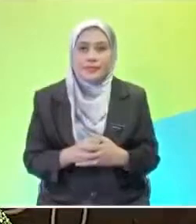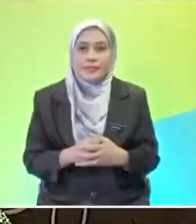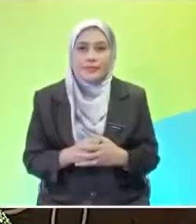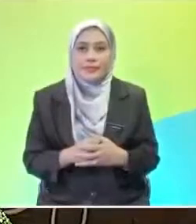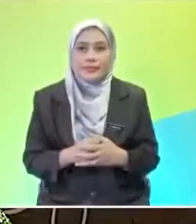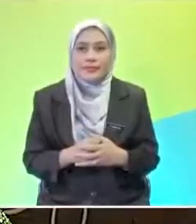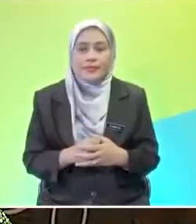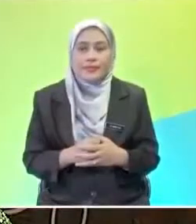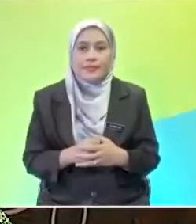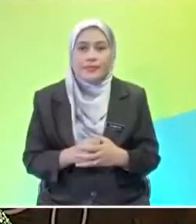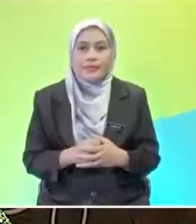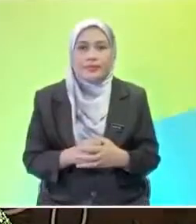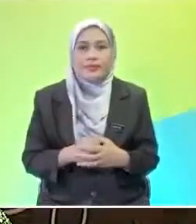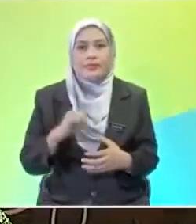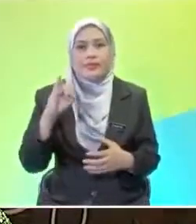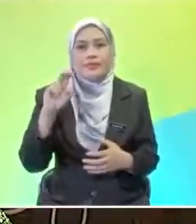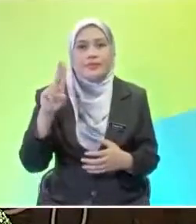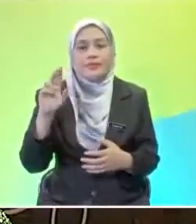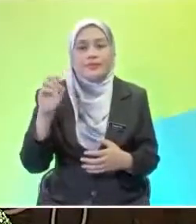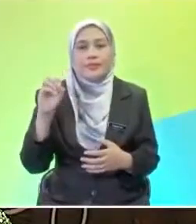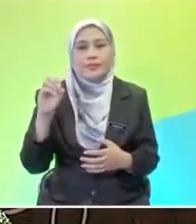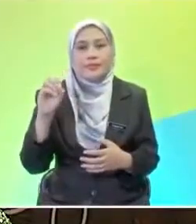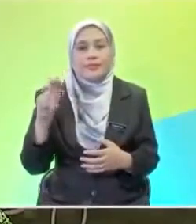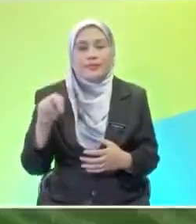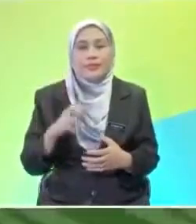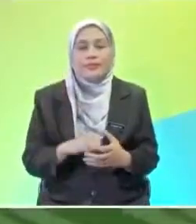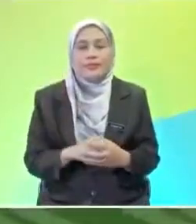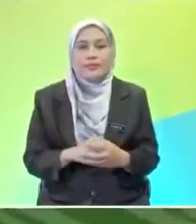siapa cikgu? Yvonne, silakan Yvonne.